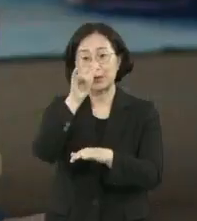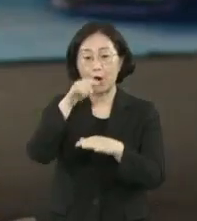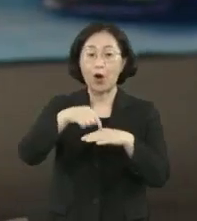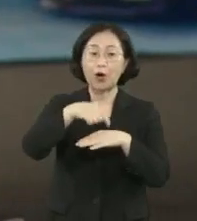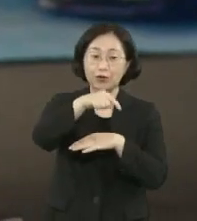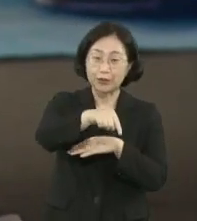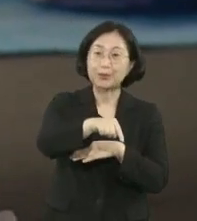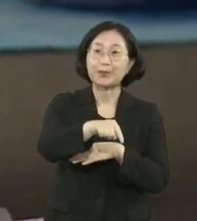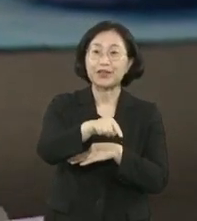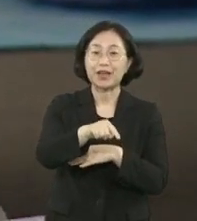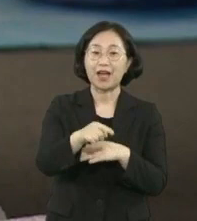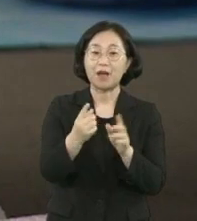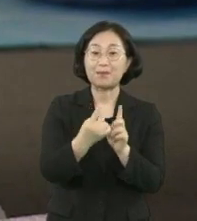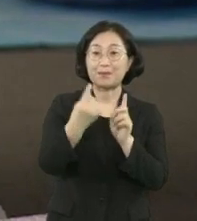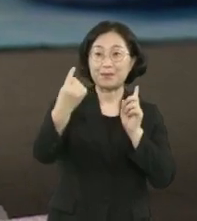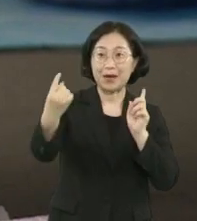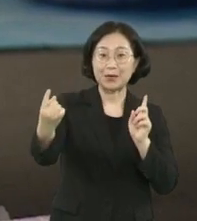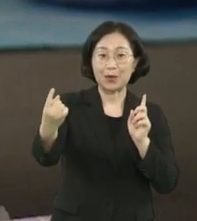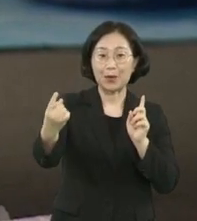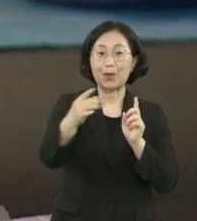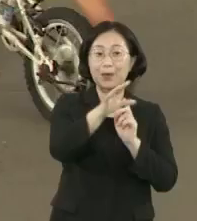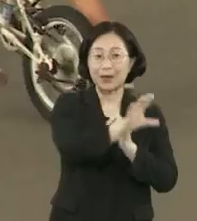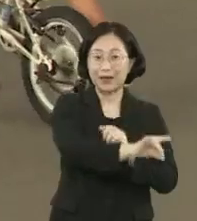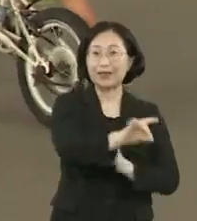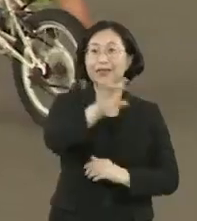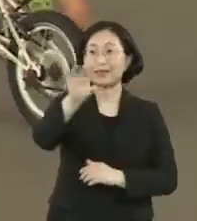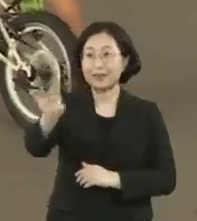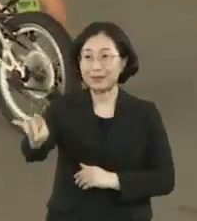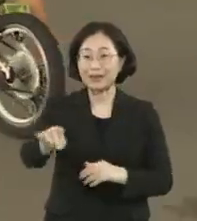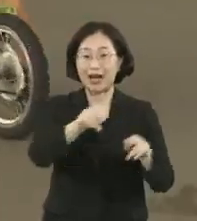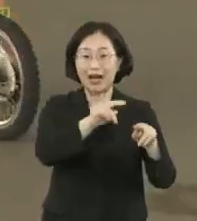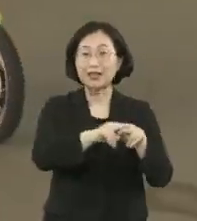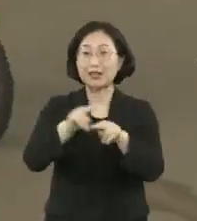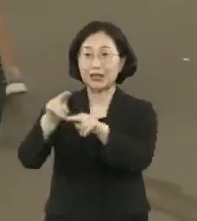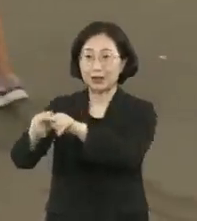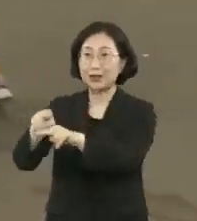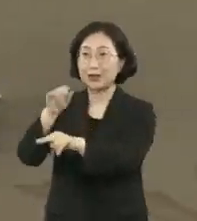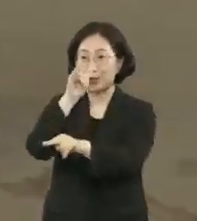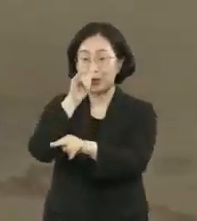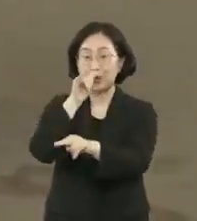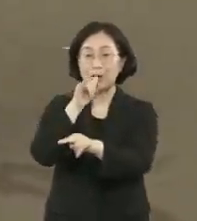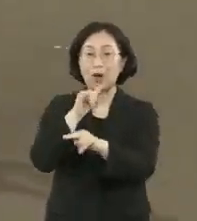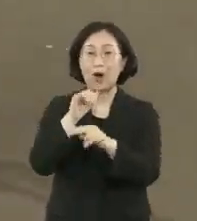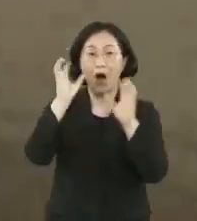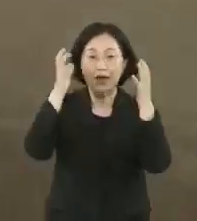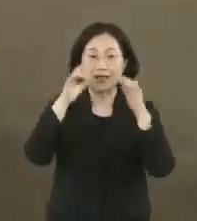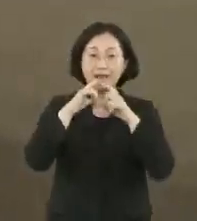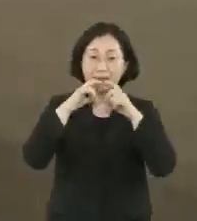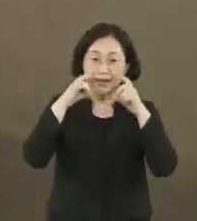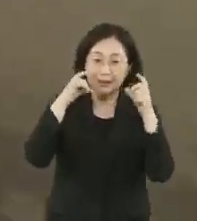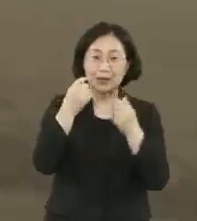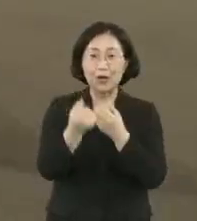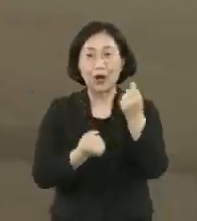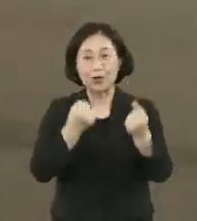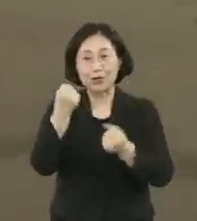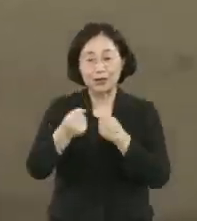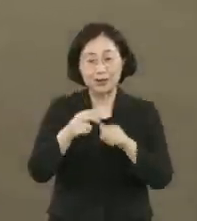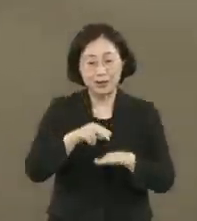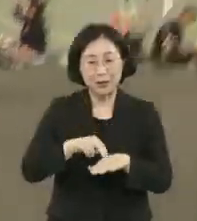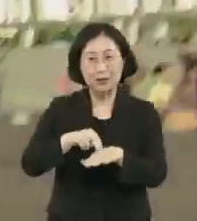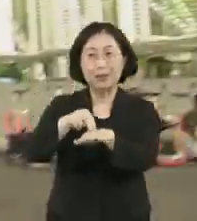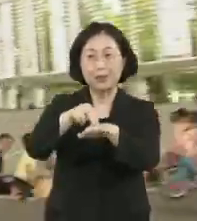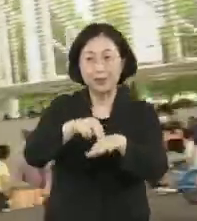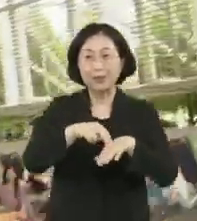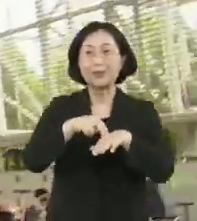거리 두기를 지키면서 드문드문 떨어져 앉았고 어린이들은 마스크를 쓰고 자전거와 스케이트보드를